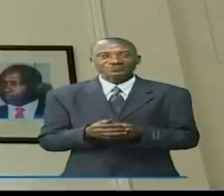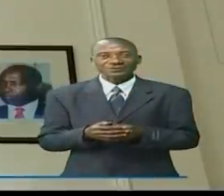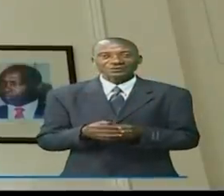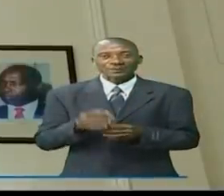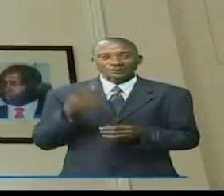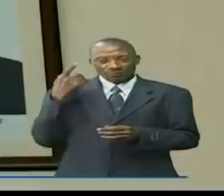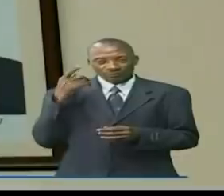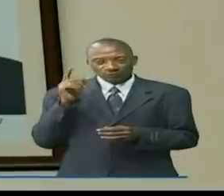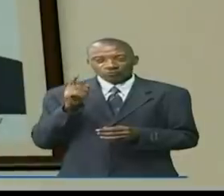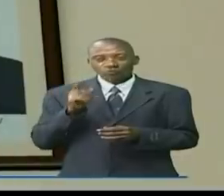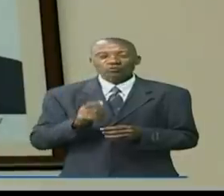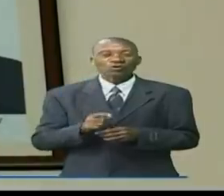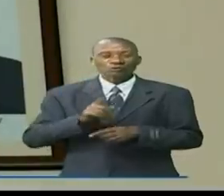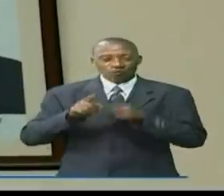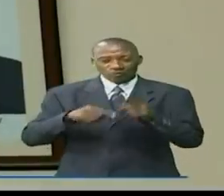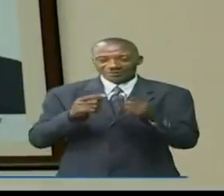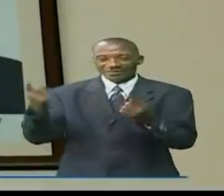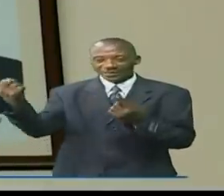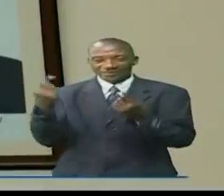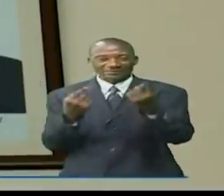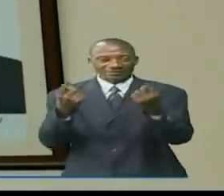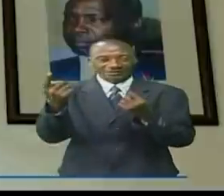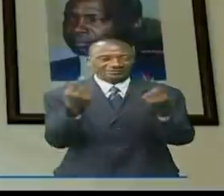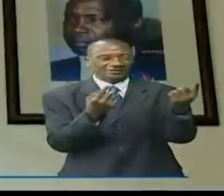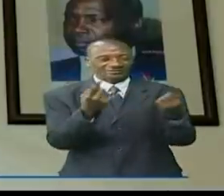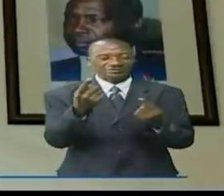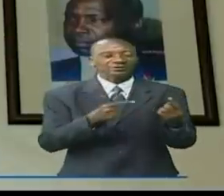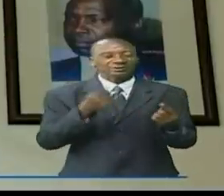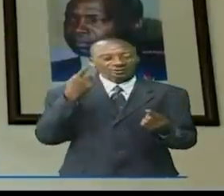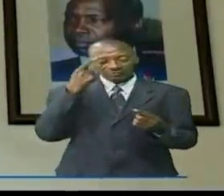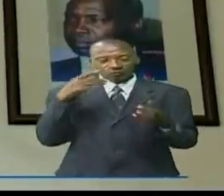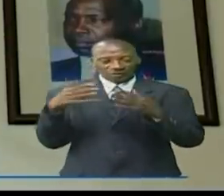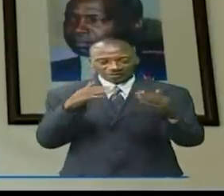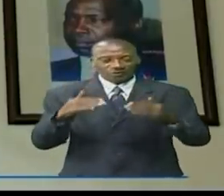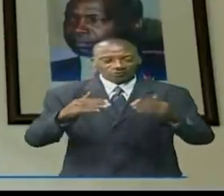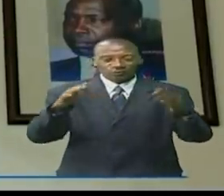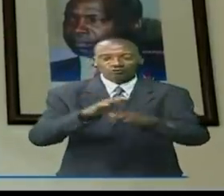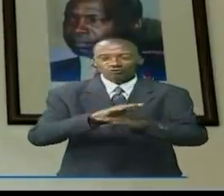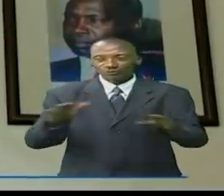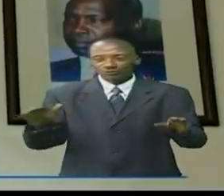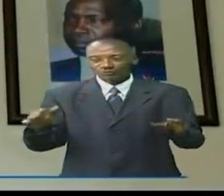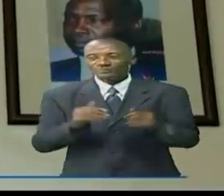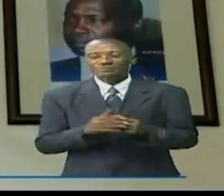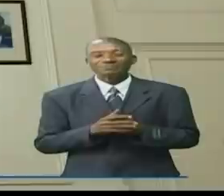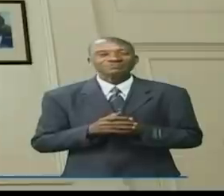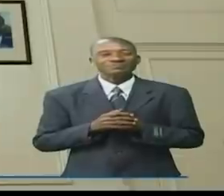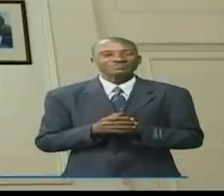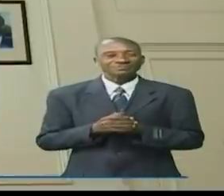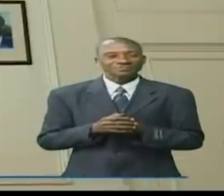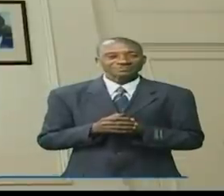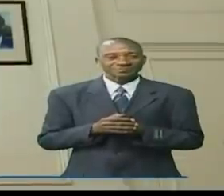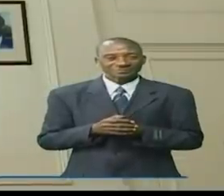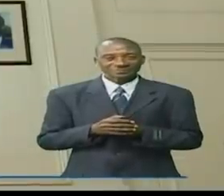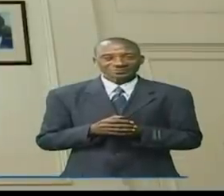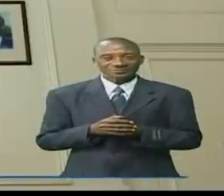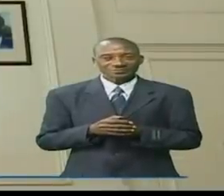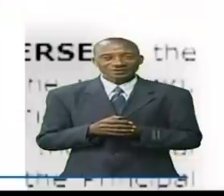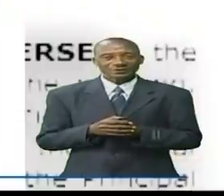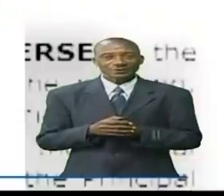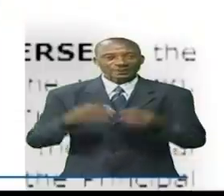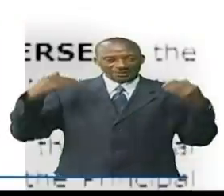reddition inconditionnelle plutôt que de subir la loi de la force militaire régionale. Les chefs de la